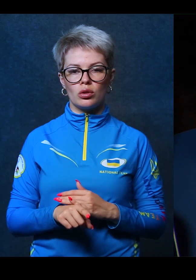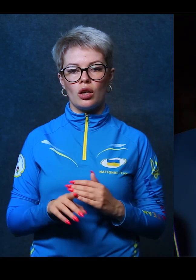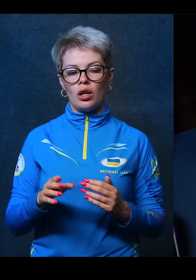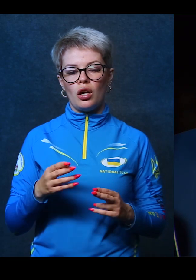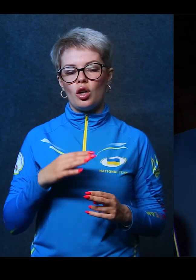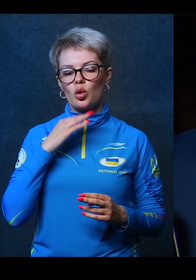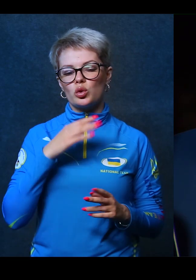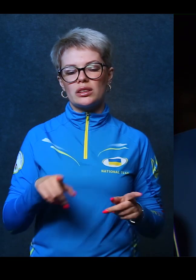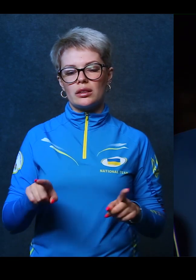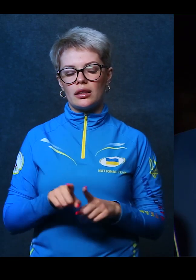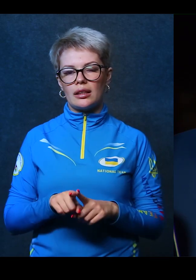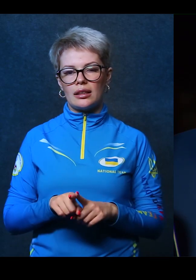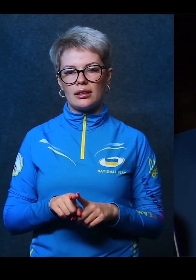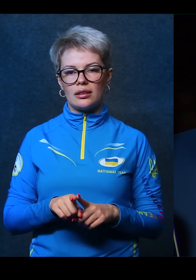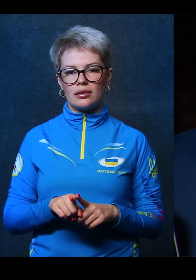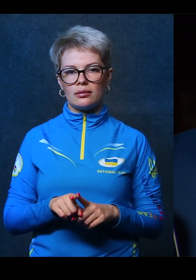досить такі